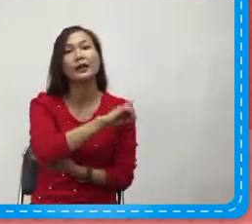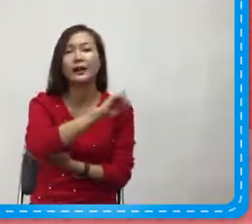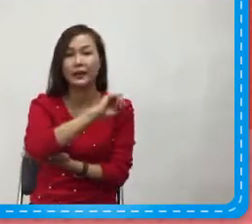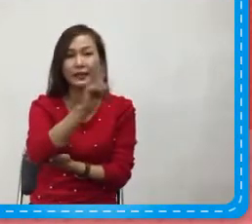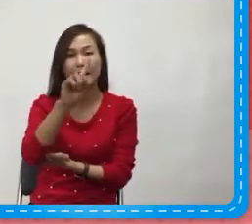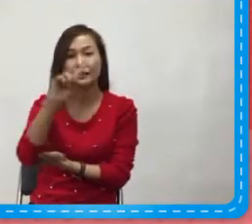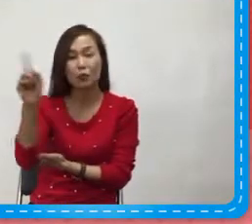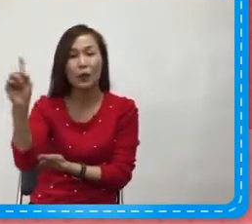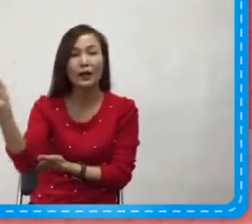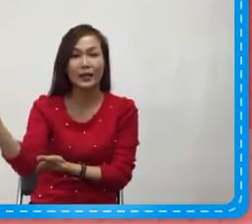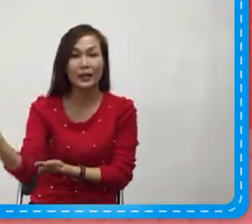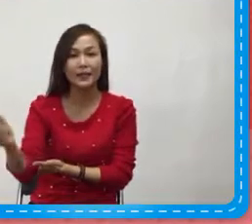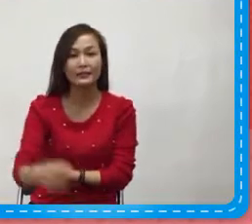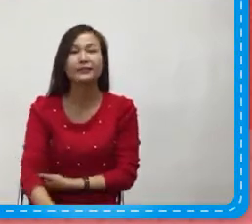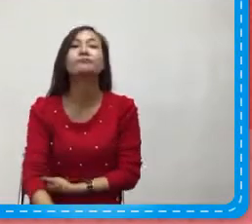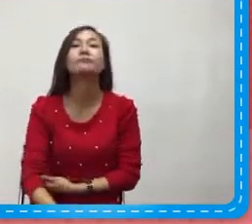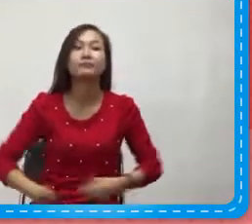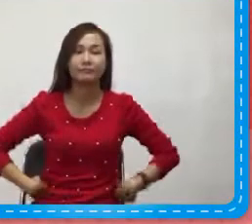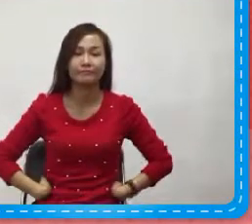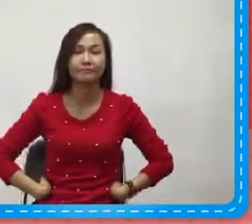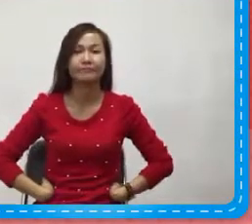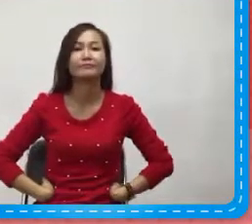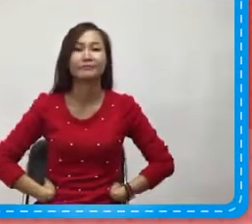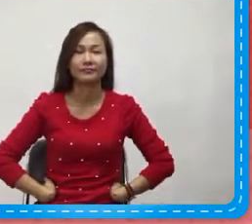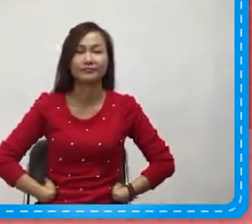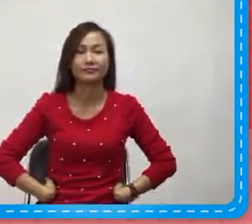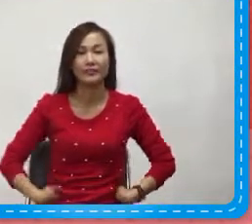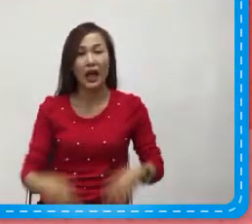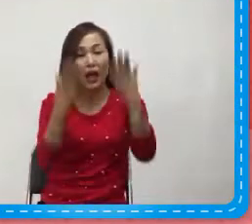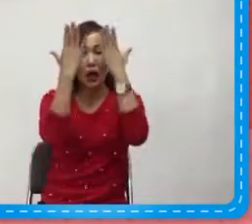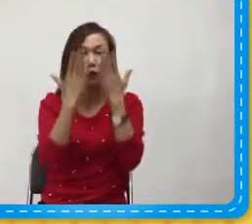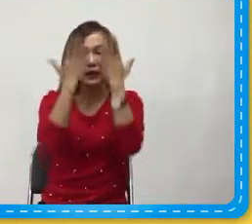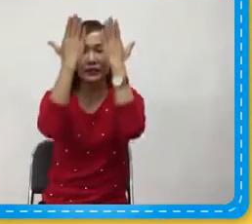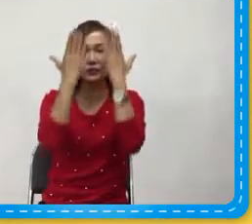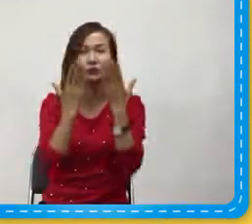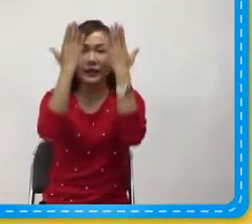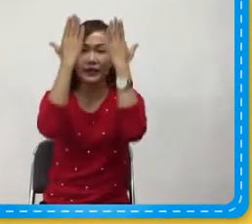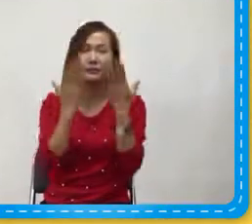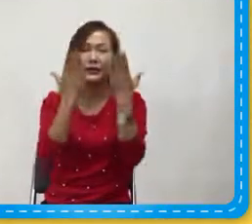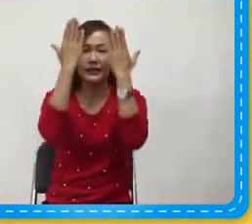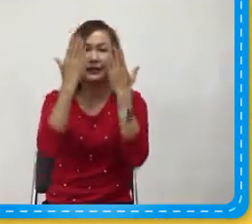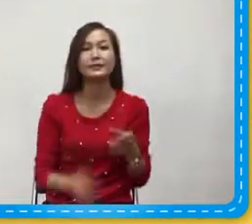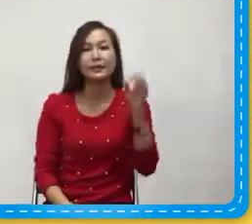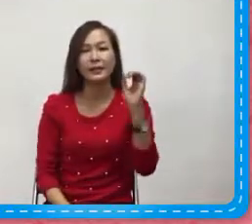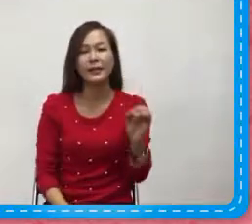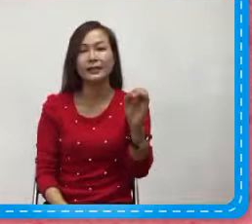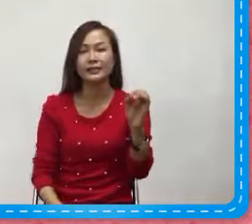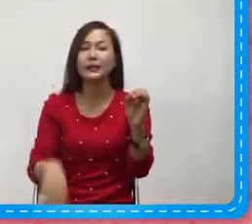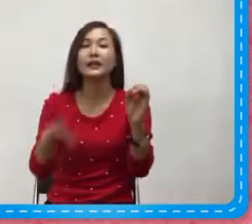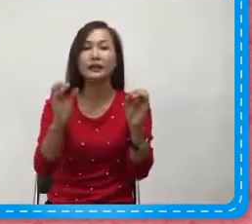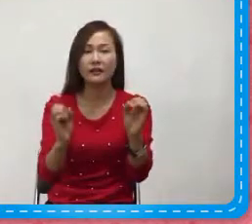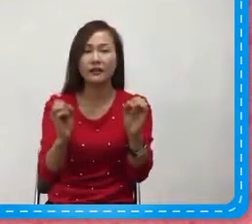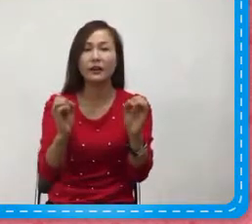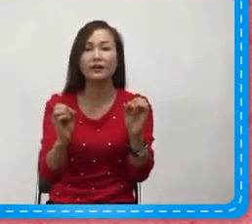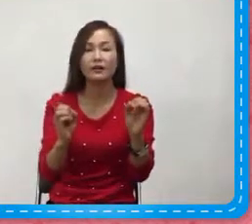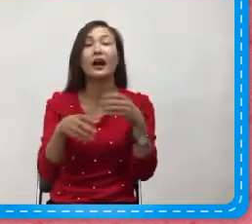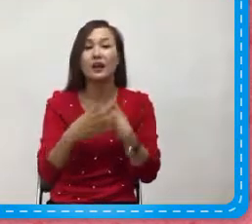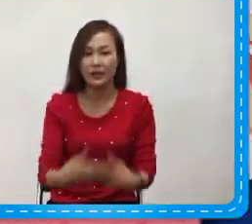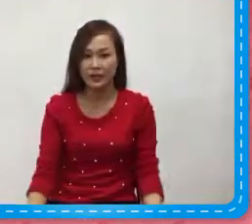무엇인지 맞춰봐 무슨 모양이야 둥근